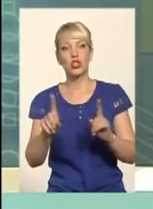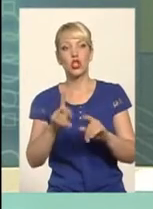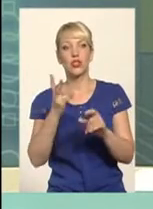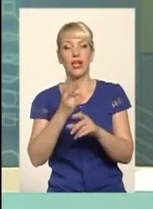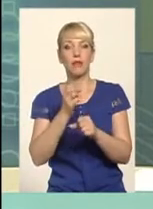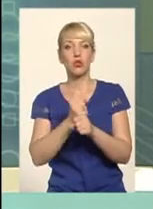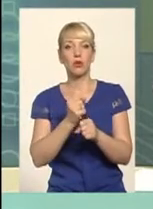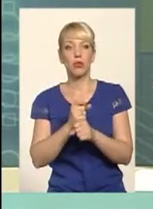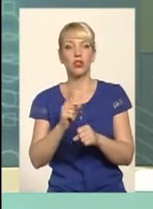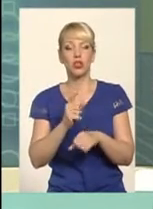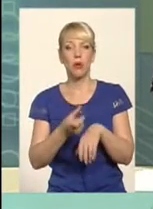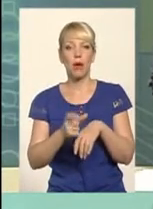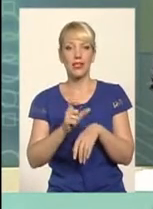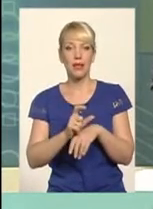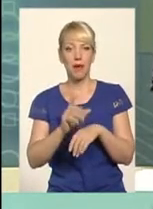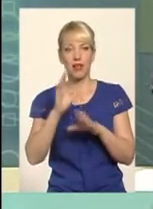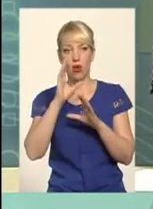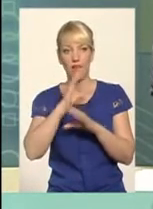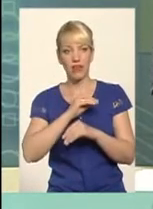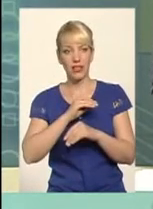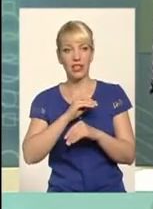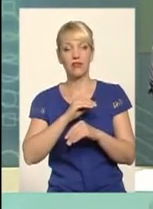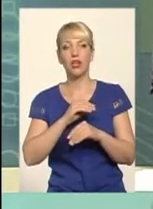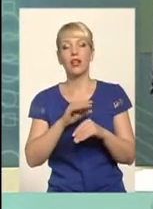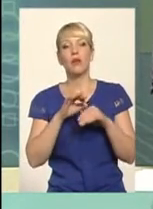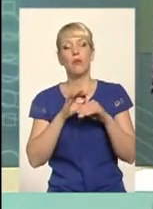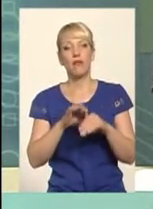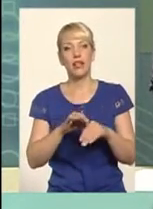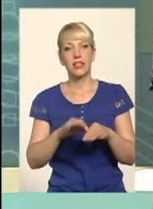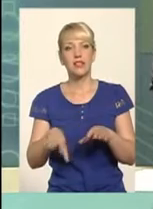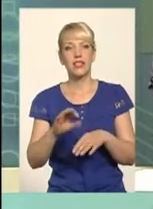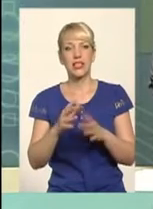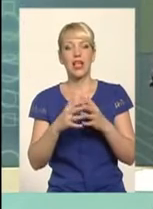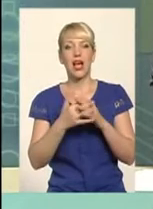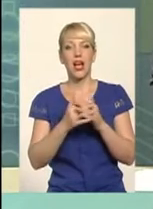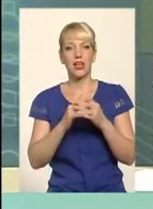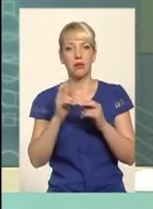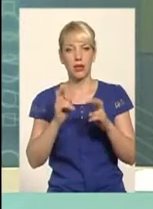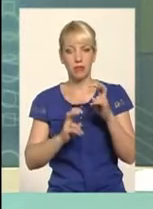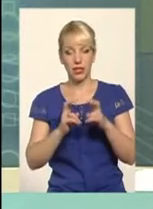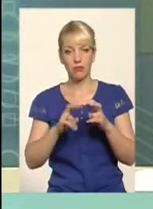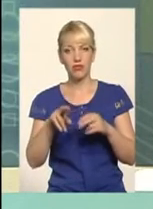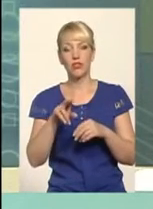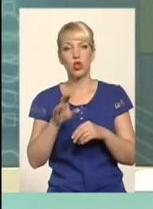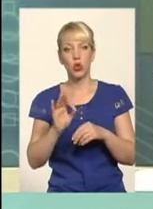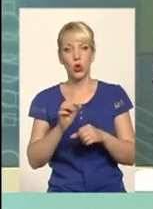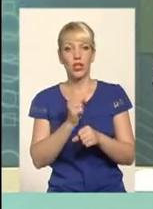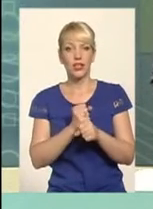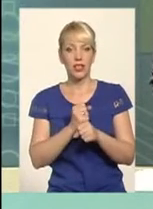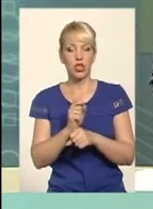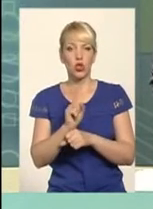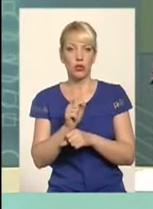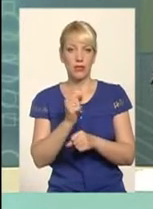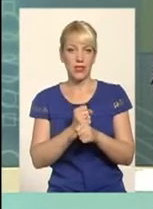аби максимально ефективно привести все це все привести, скажімо, на тому агропідприємстві до дії норм